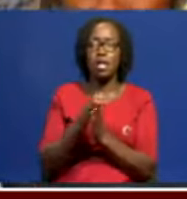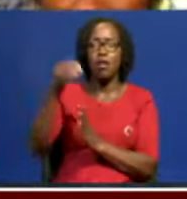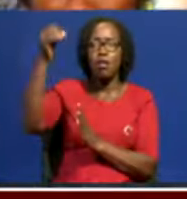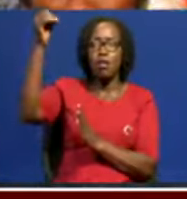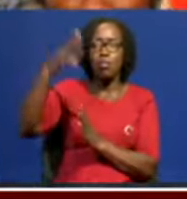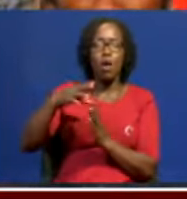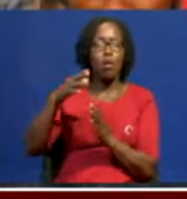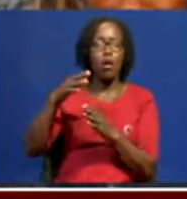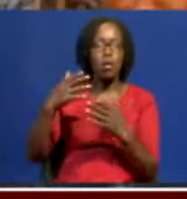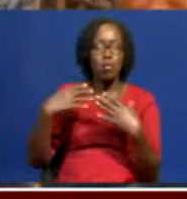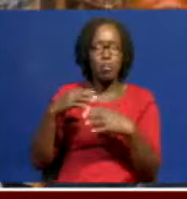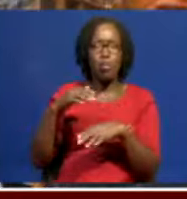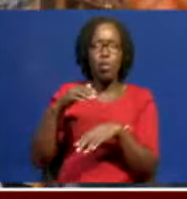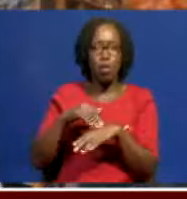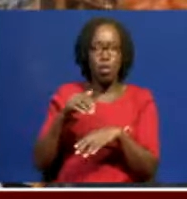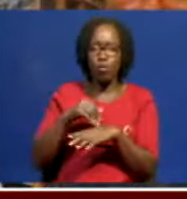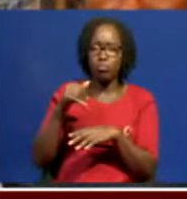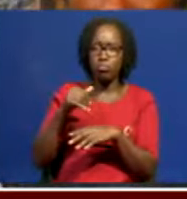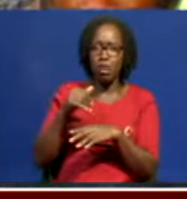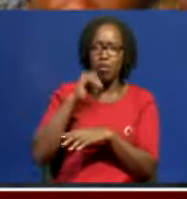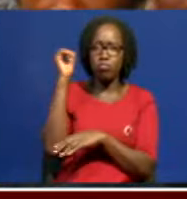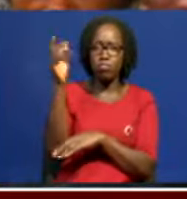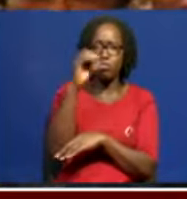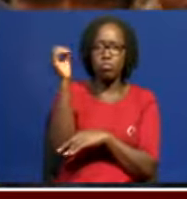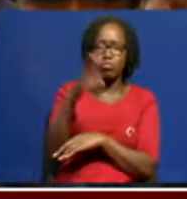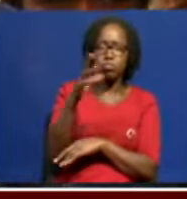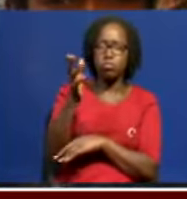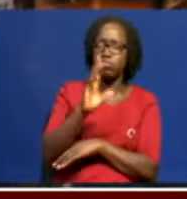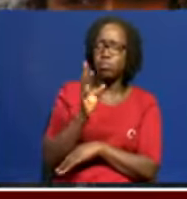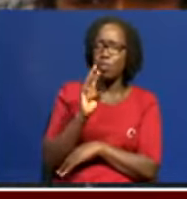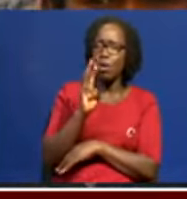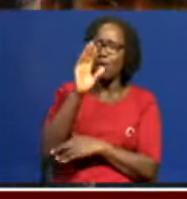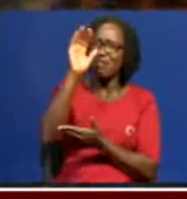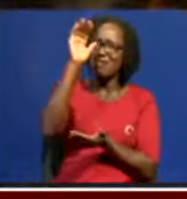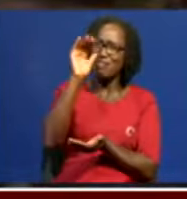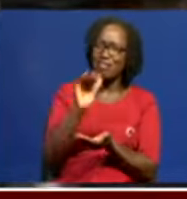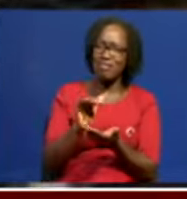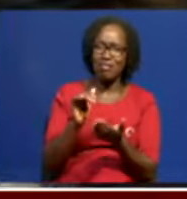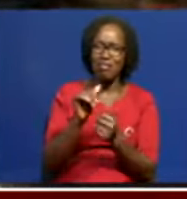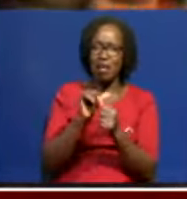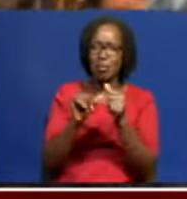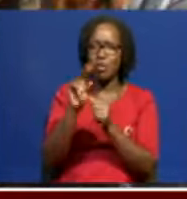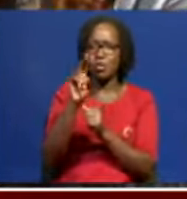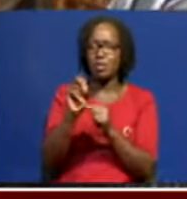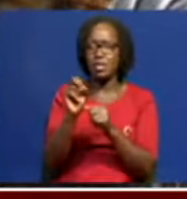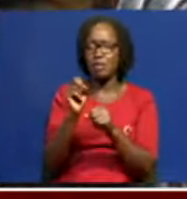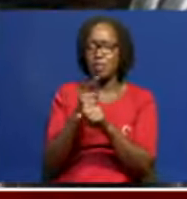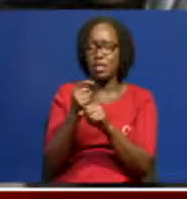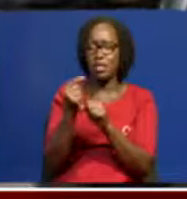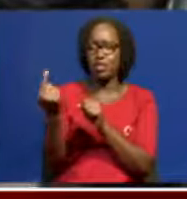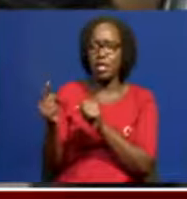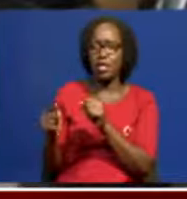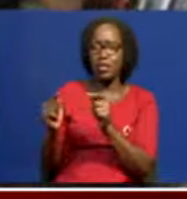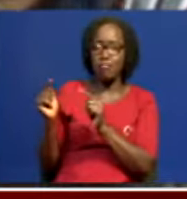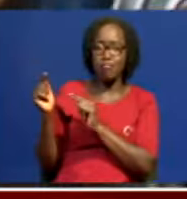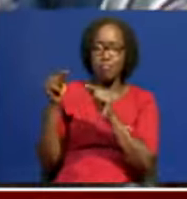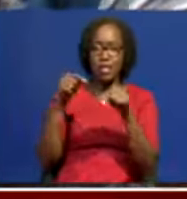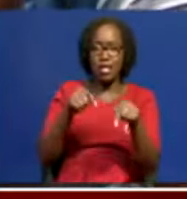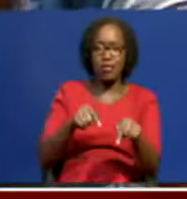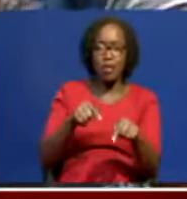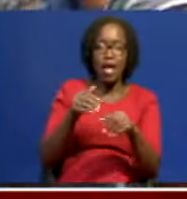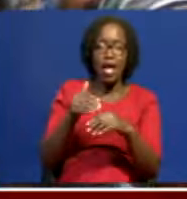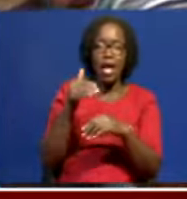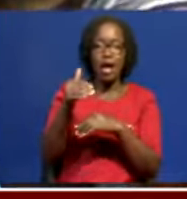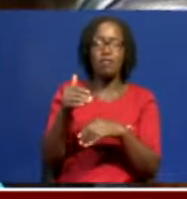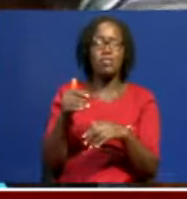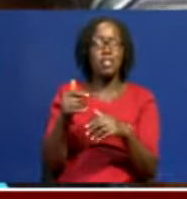wakaitwa wakitengela Kajiado County. Hao masima moto walichukua kama dakika 20 kukuja. Baada ya kukuja